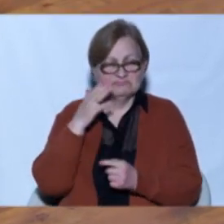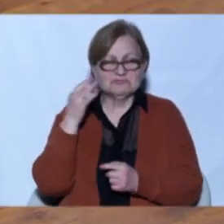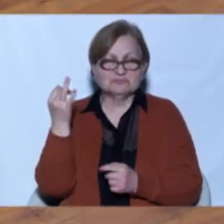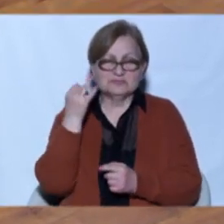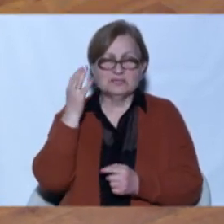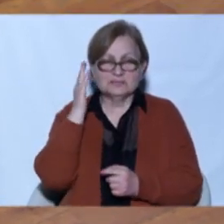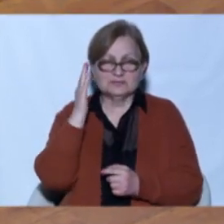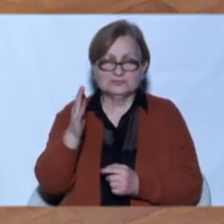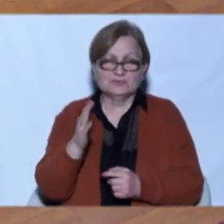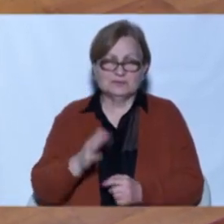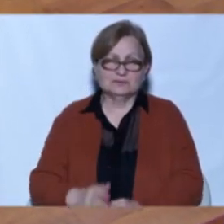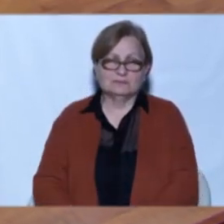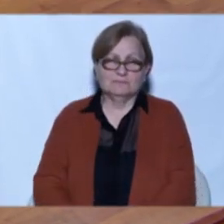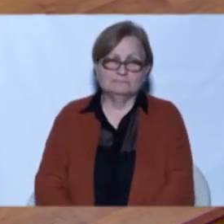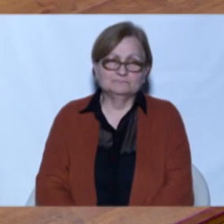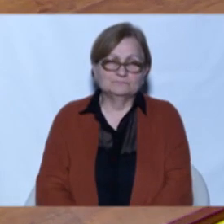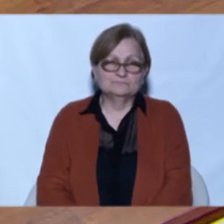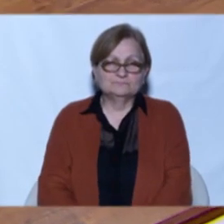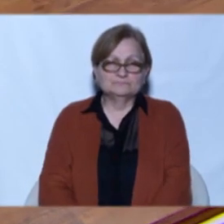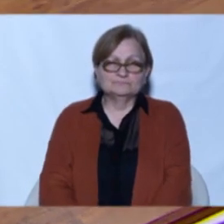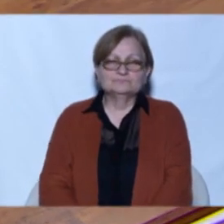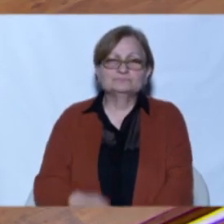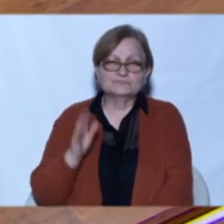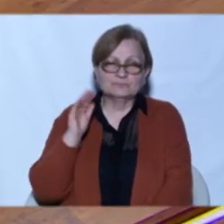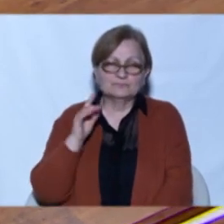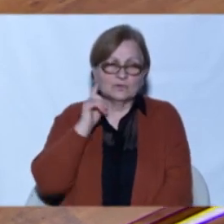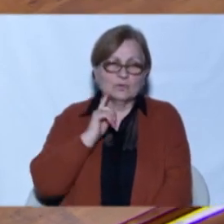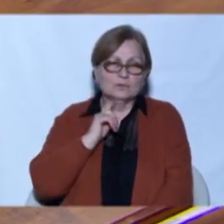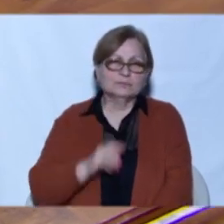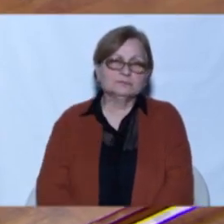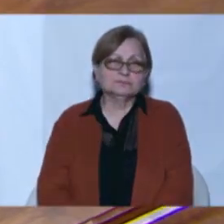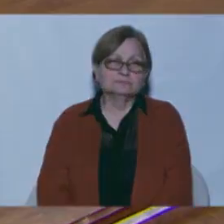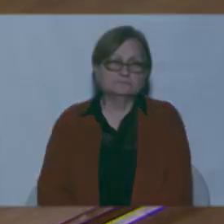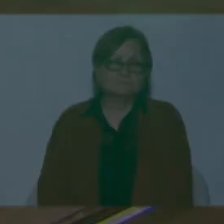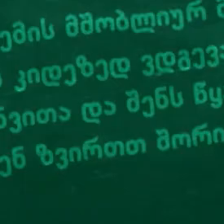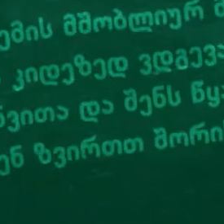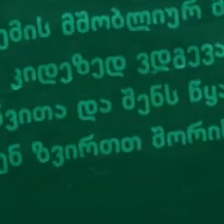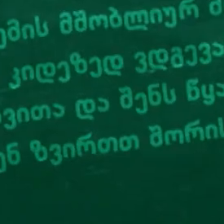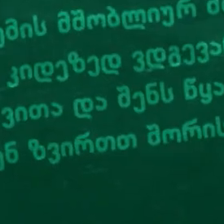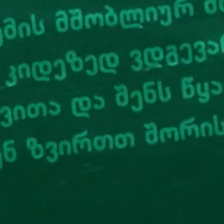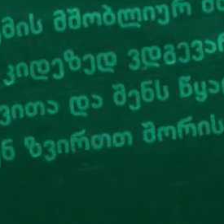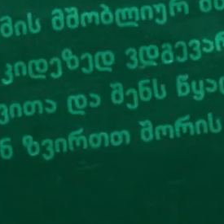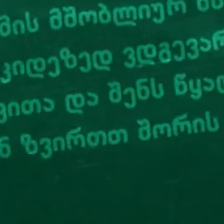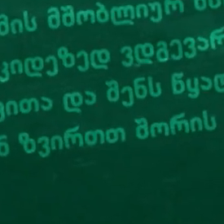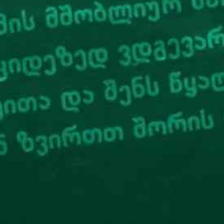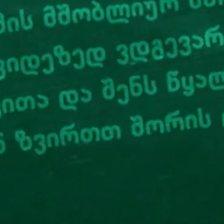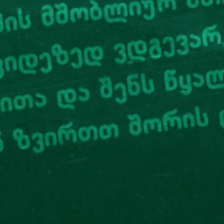საინტერესო თემას განვიხილავთ. დროებით.